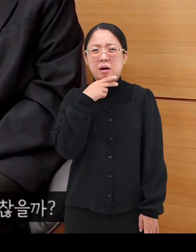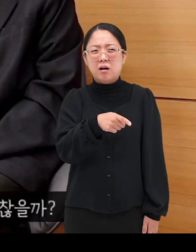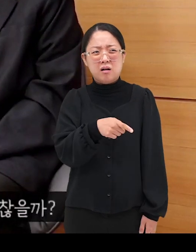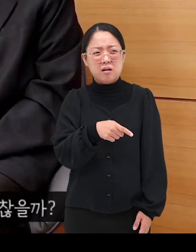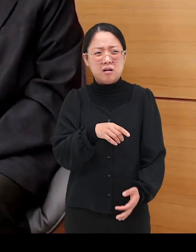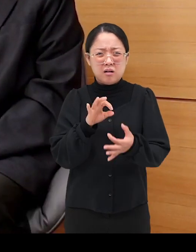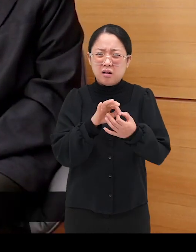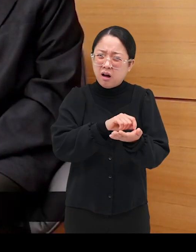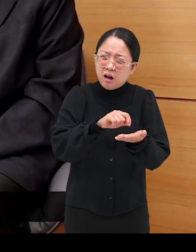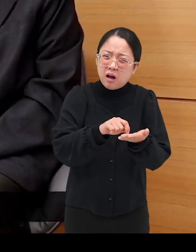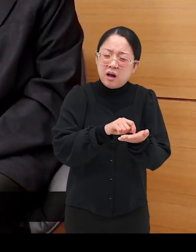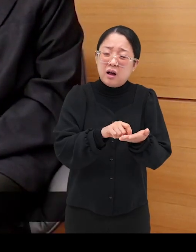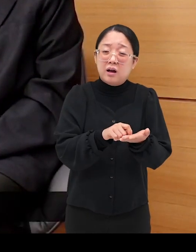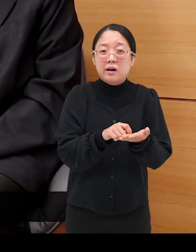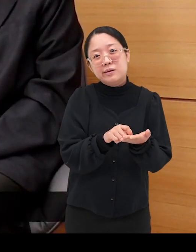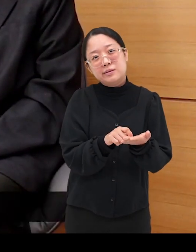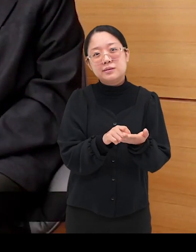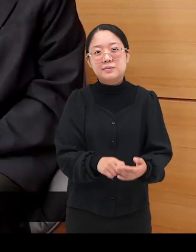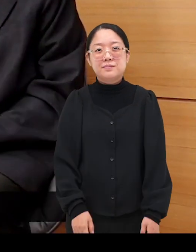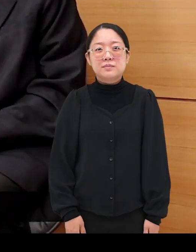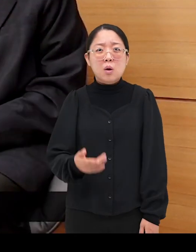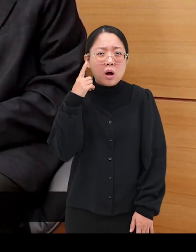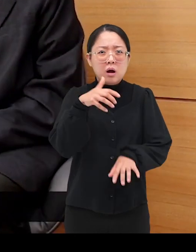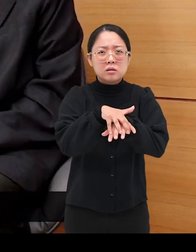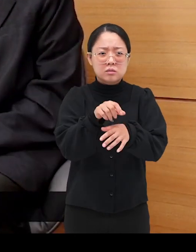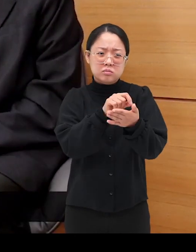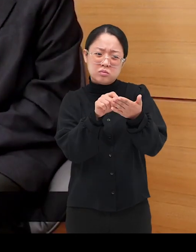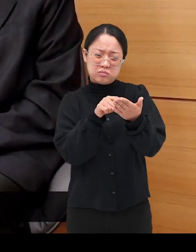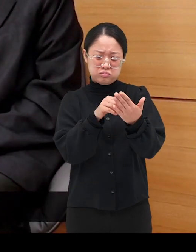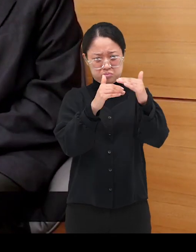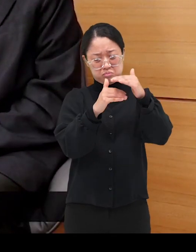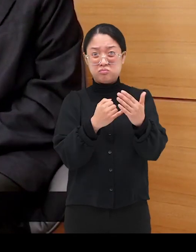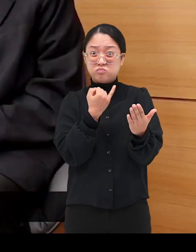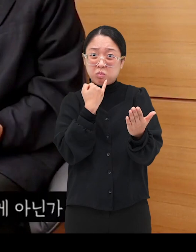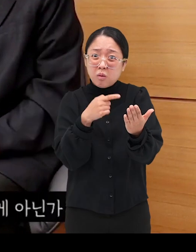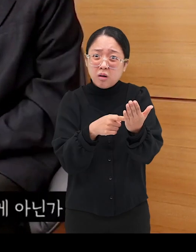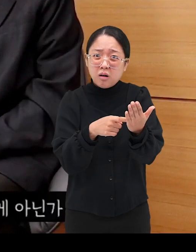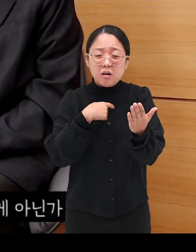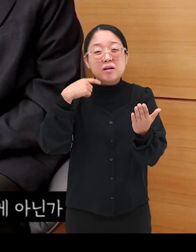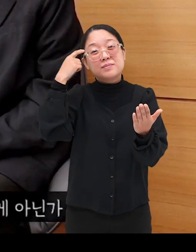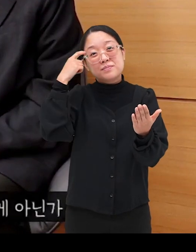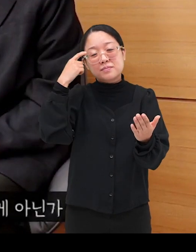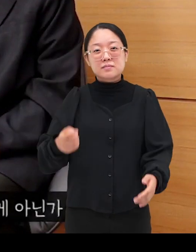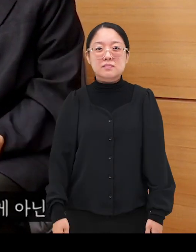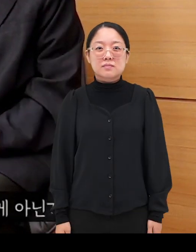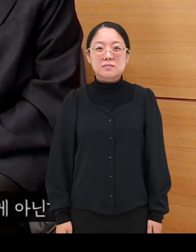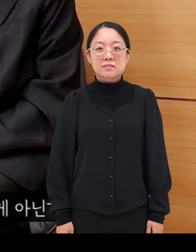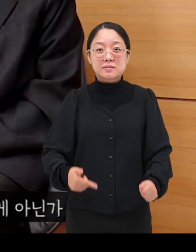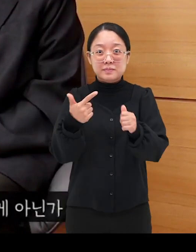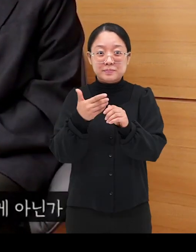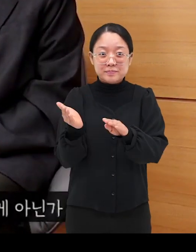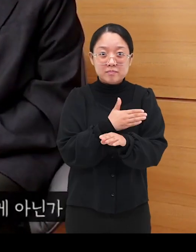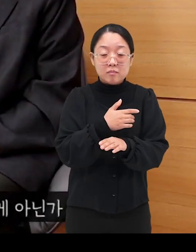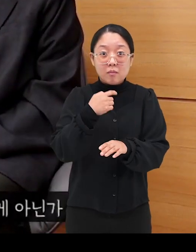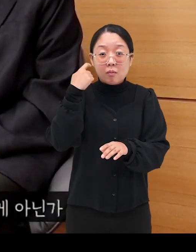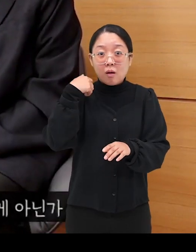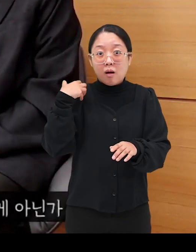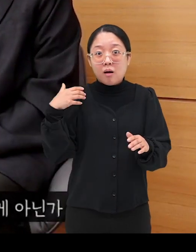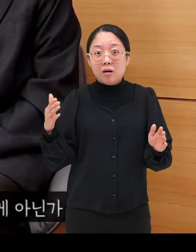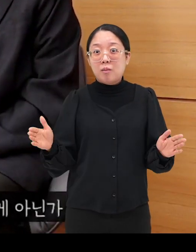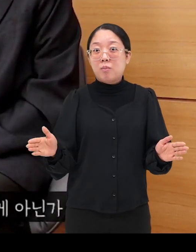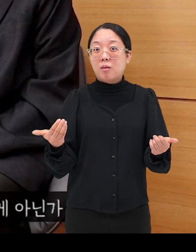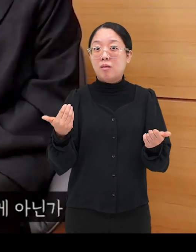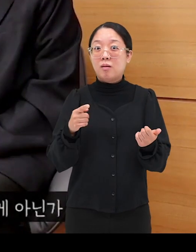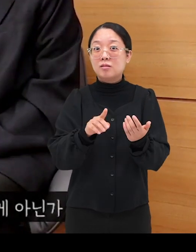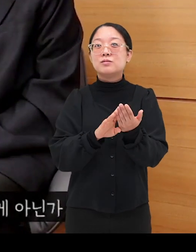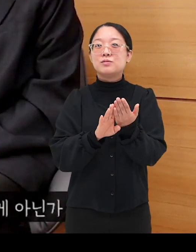글도 괜찮을까? 라고 생각을 했는데 6번째부터 부담감을 조금 내려놓고 내가 나 자신에 대해서 한계를 규정하고